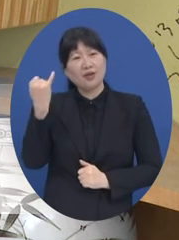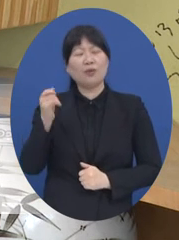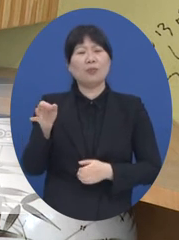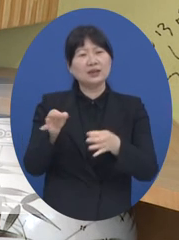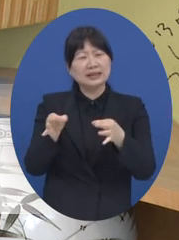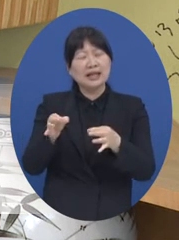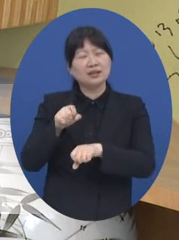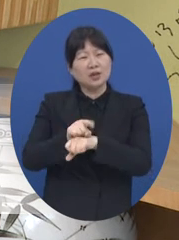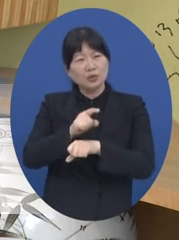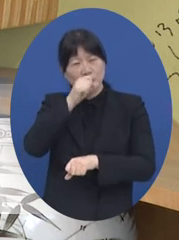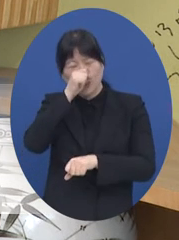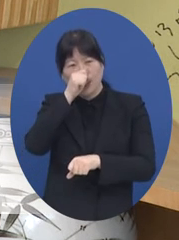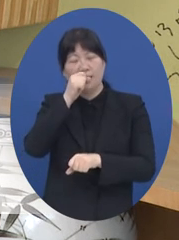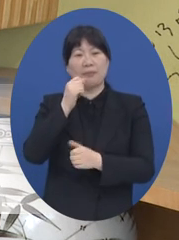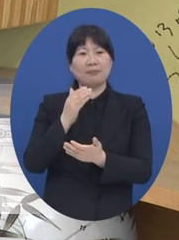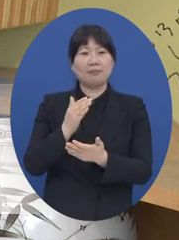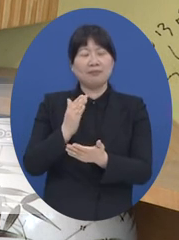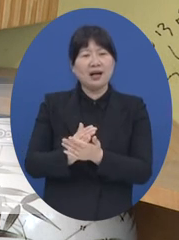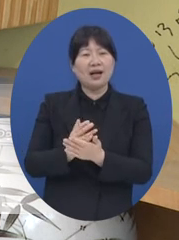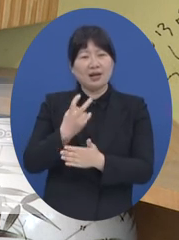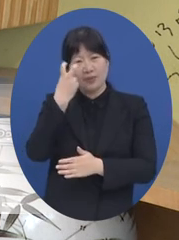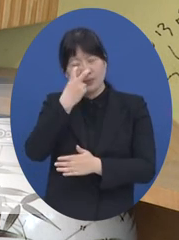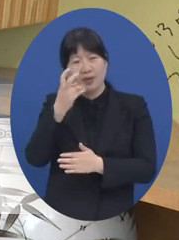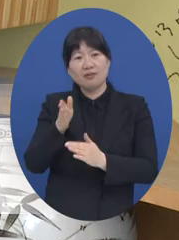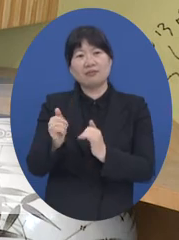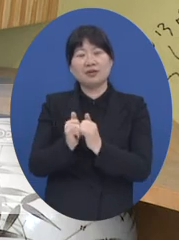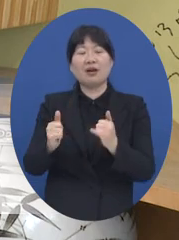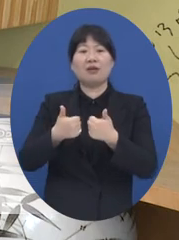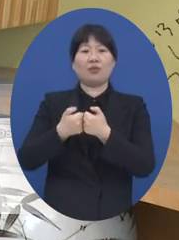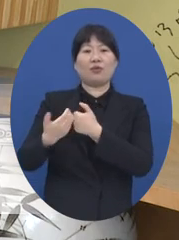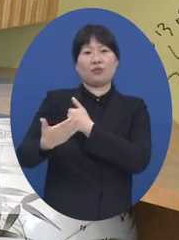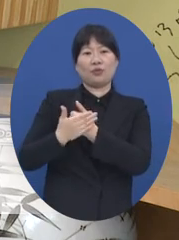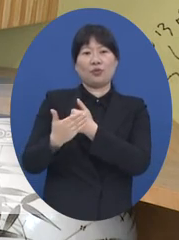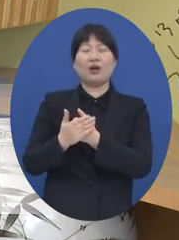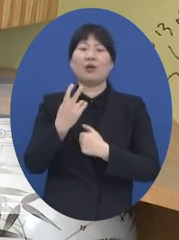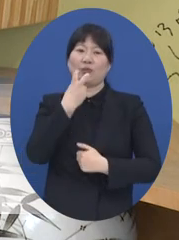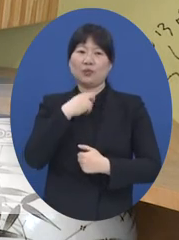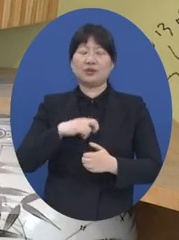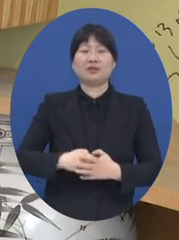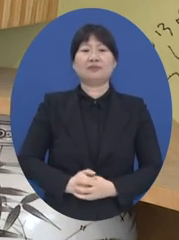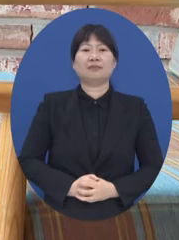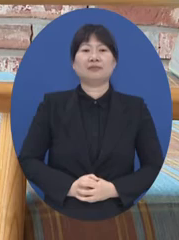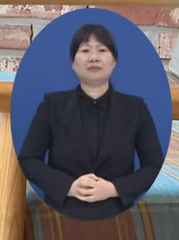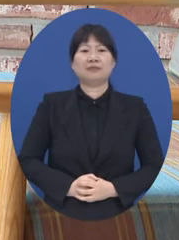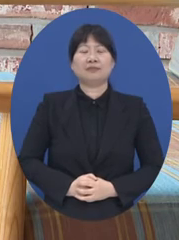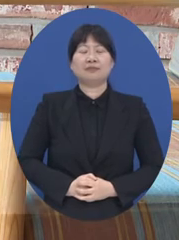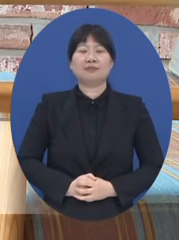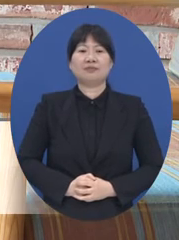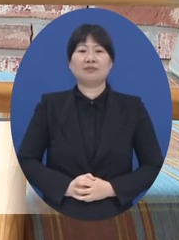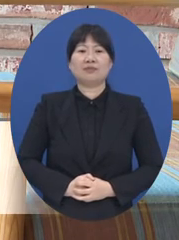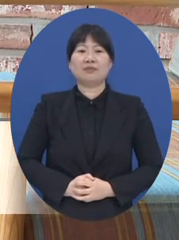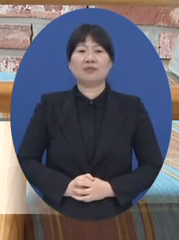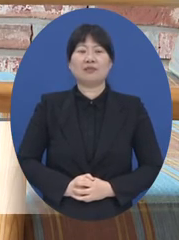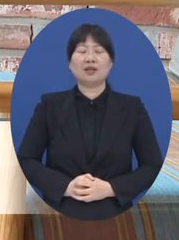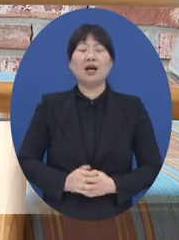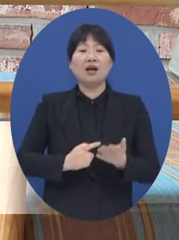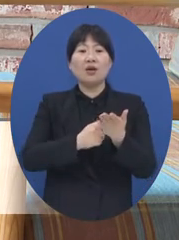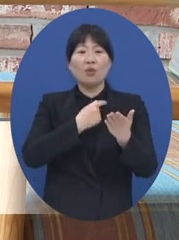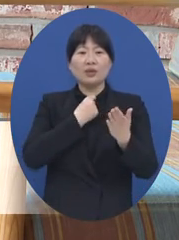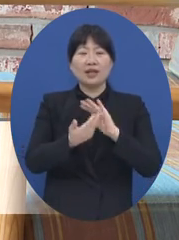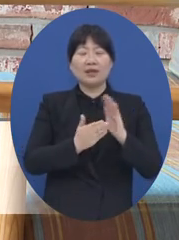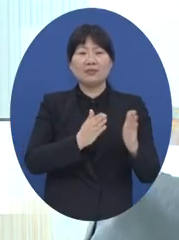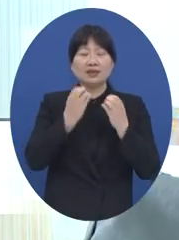쌍검 승 기술 담은 등 전문가 컨설팅 도 같이 지원할 예정입니다 신청을 원하는 예비